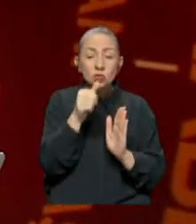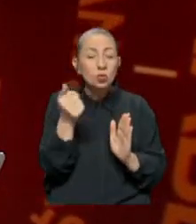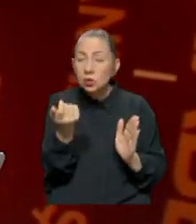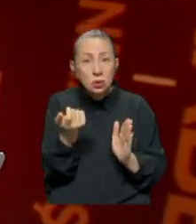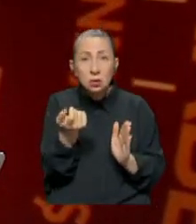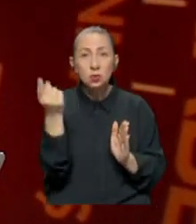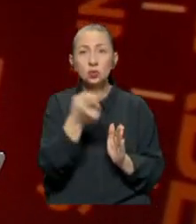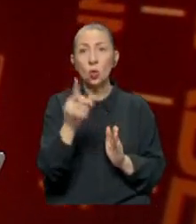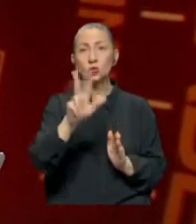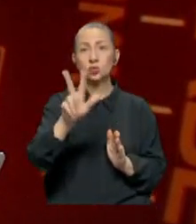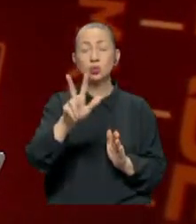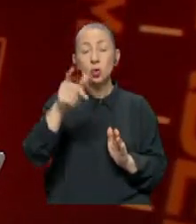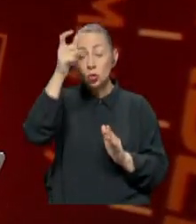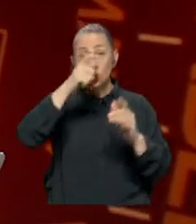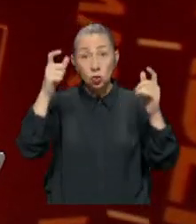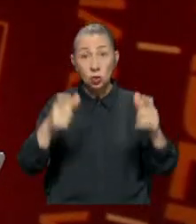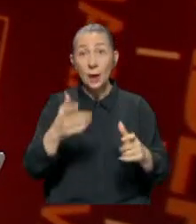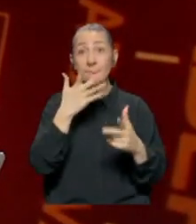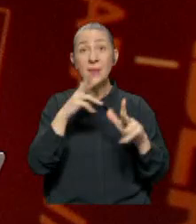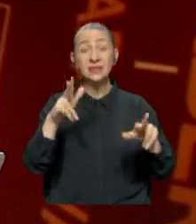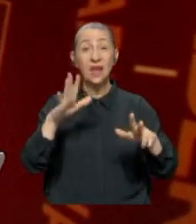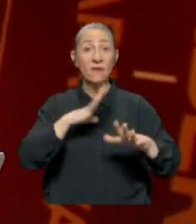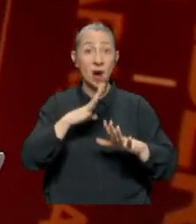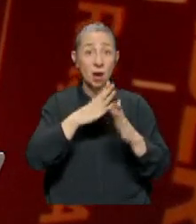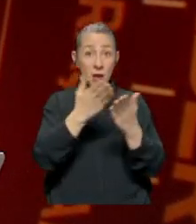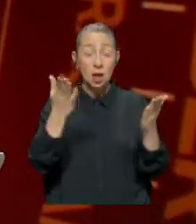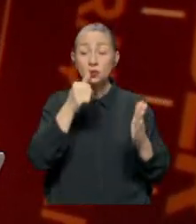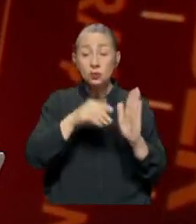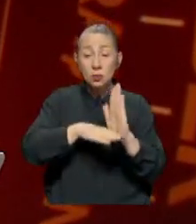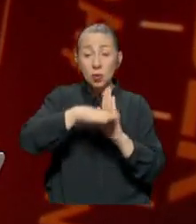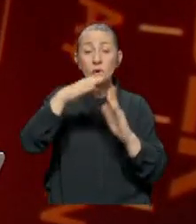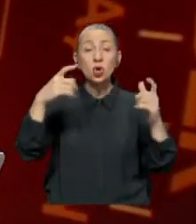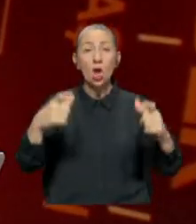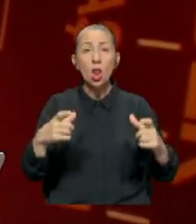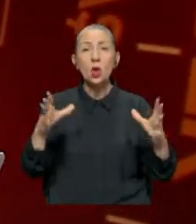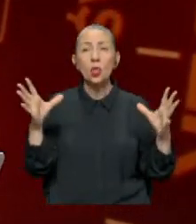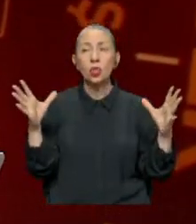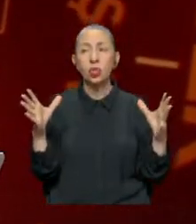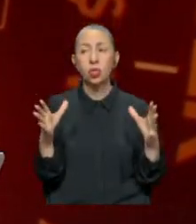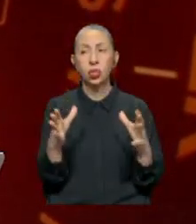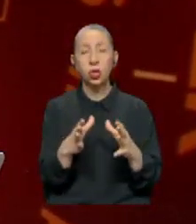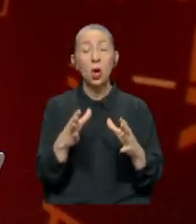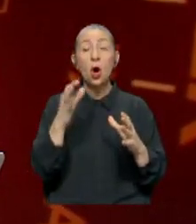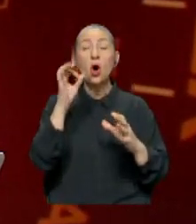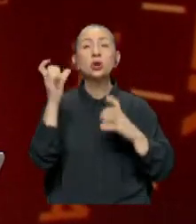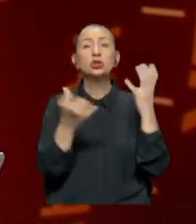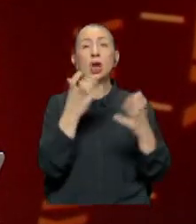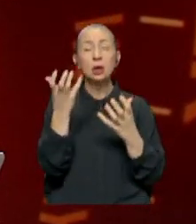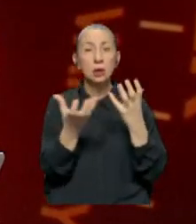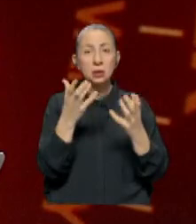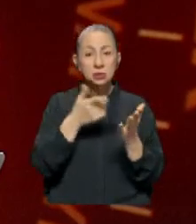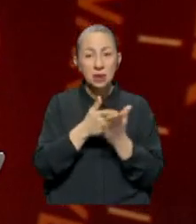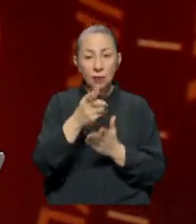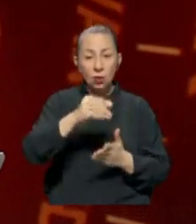miktarı %30. Tüm Türkiye'de benzer görüntüler var. Barajlar, göller kurudu. Ocak ayında orman yangını çıktı.